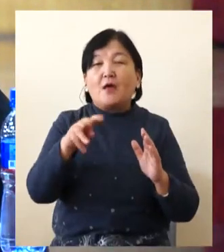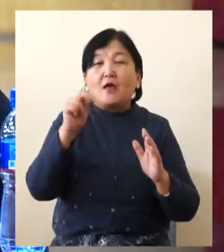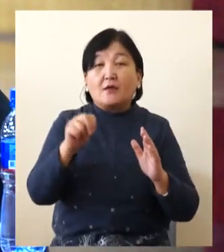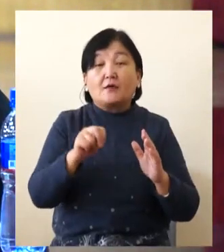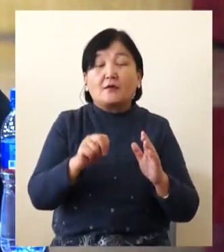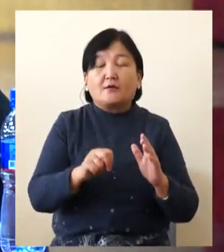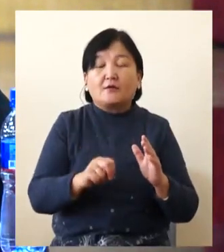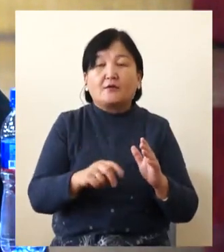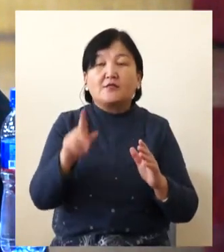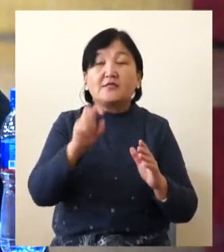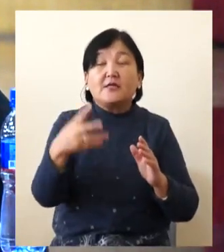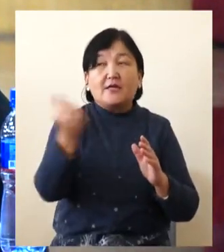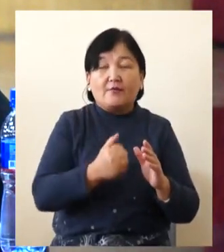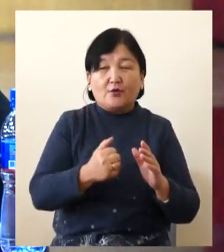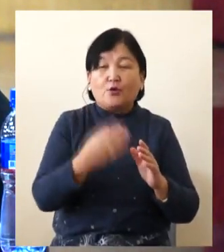авъя гэмээ шууд ороод ирж байгаа.